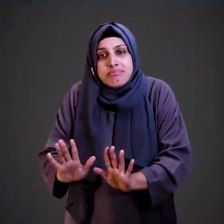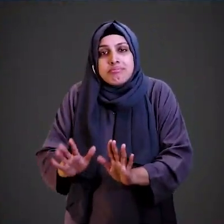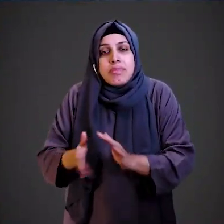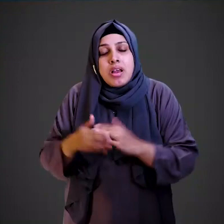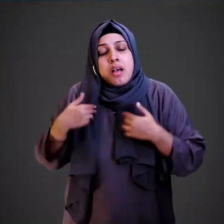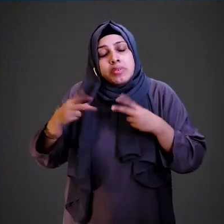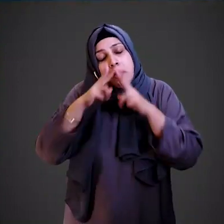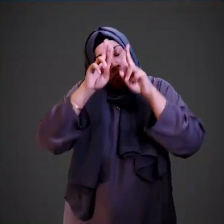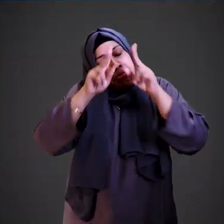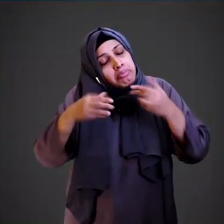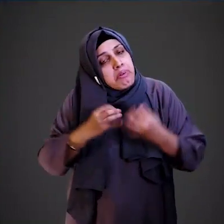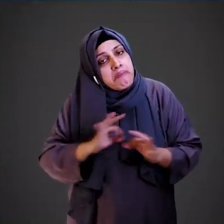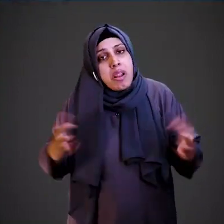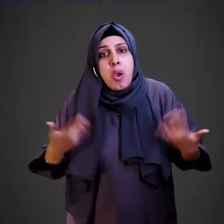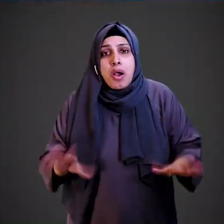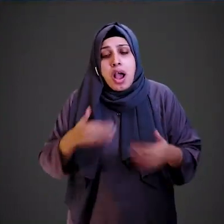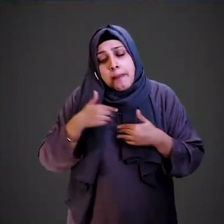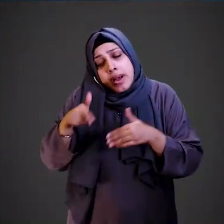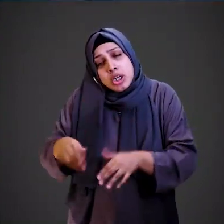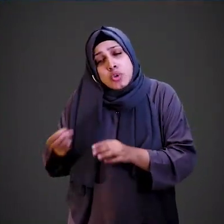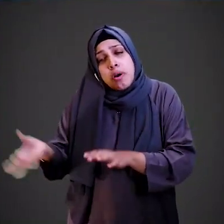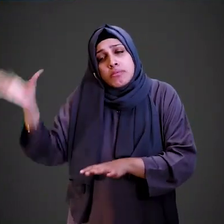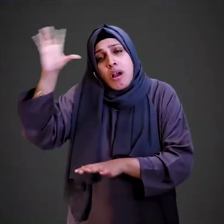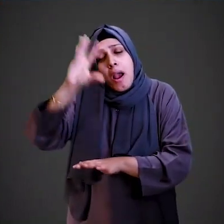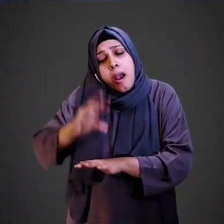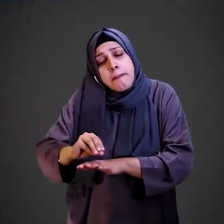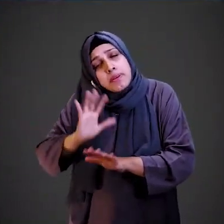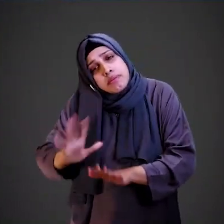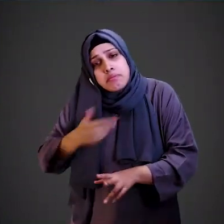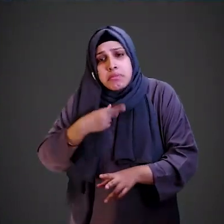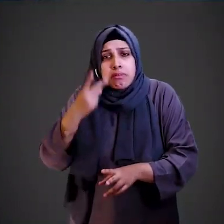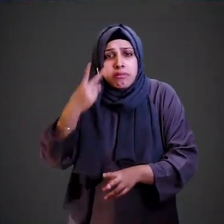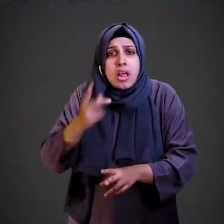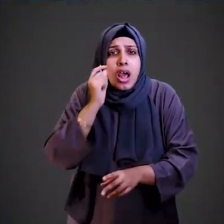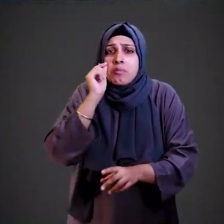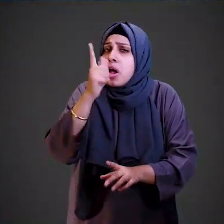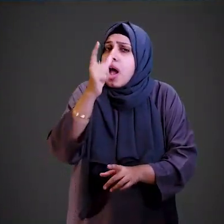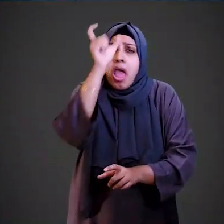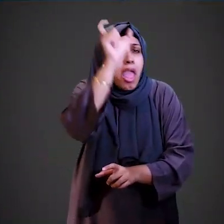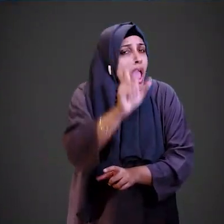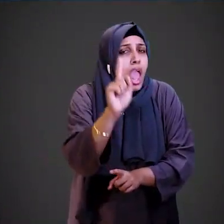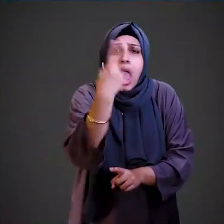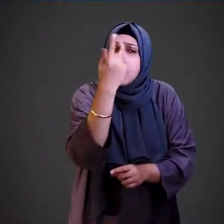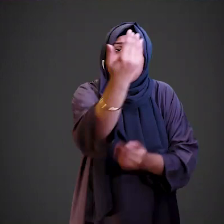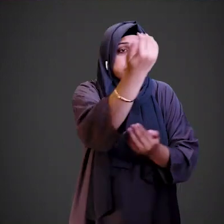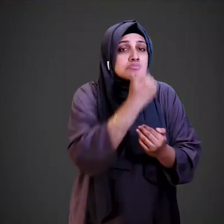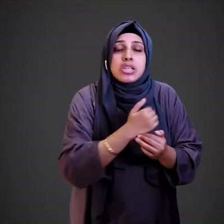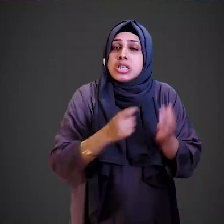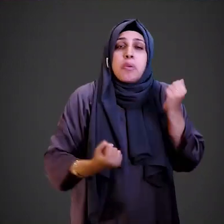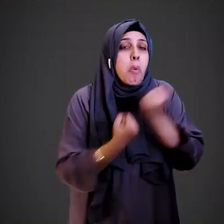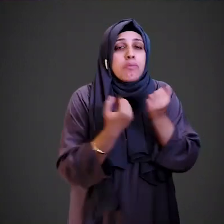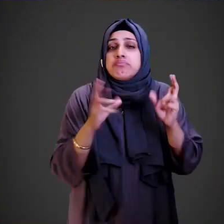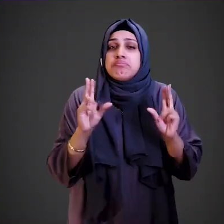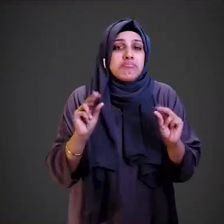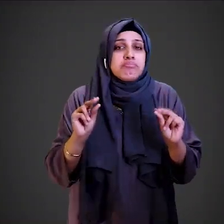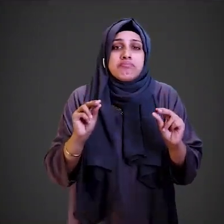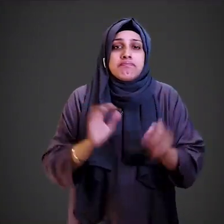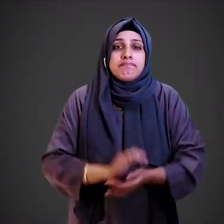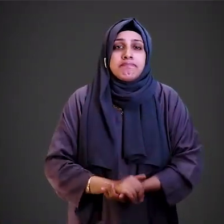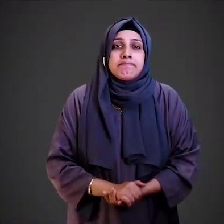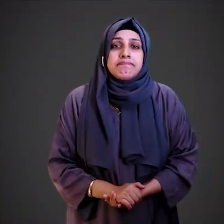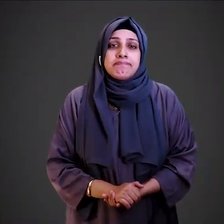वो सारा निज़ाम ना एक हमने छत पे गुजारा और जो था ना सुबह से शाम हो गई थी, कोई हमारा मदद करने वाला कोई कुछ ऐसा पहुंचा नहीं